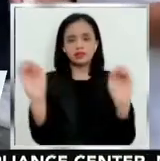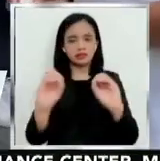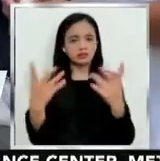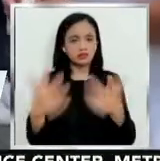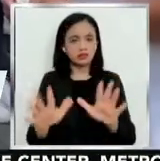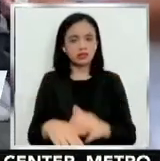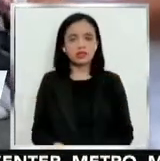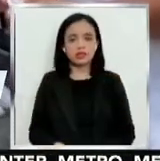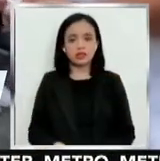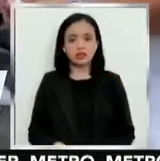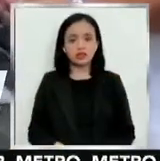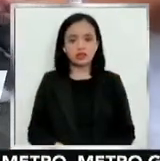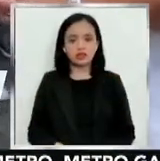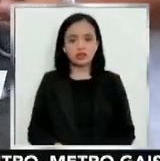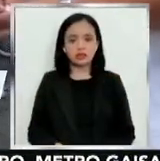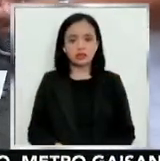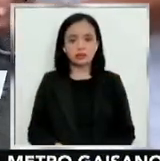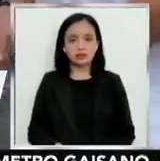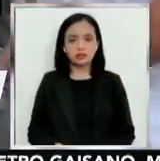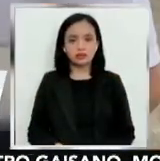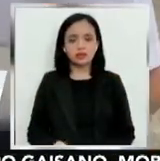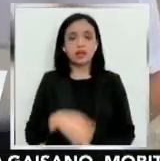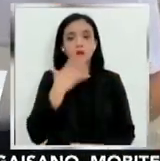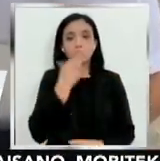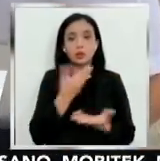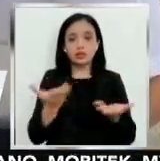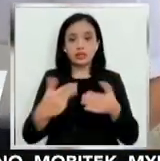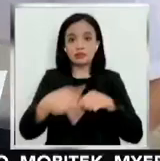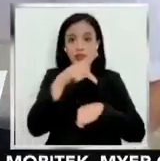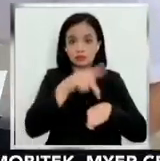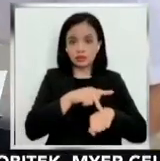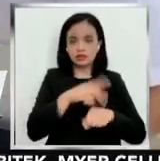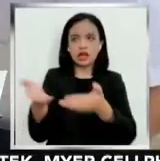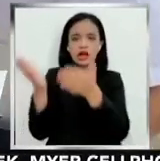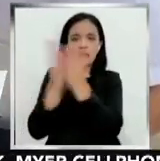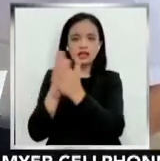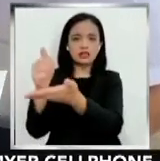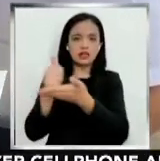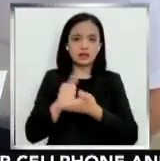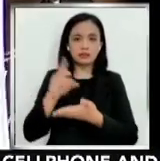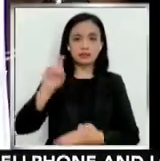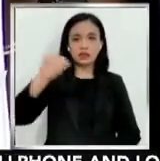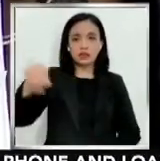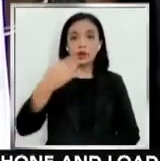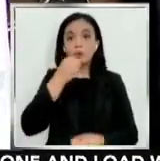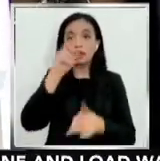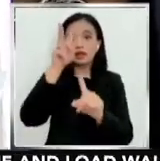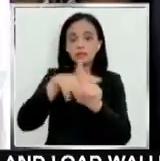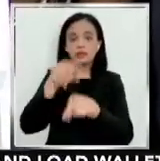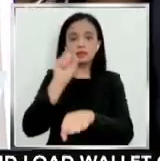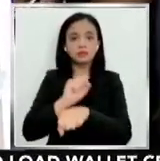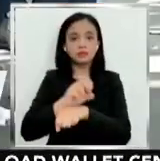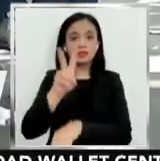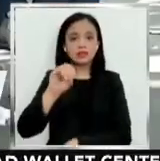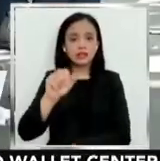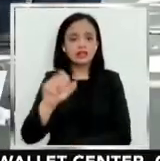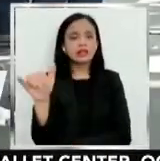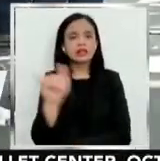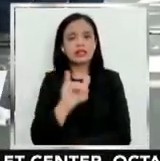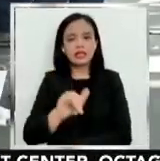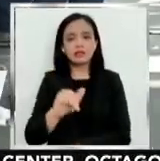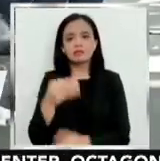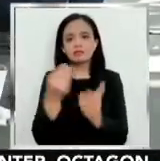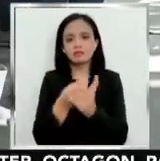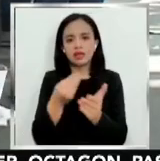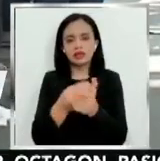Department of Justice ang mga nasa Pilipinas naman na nag-apply ng working visa sa inireklamong mining agency.